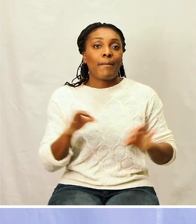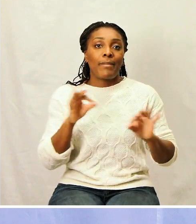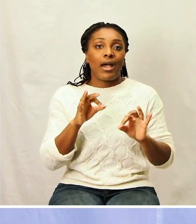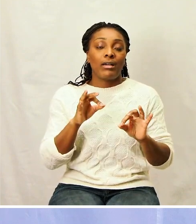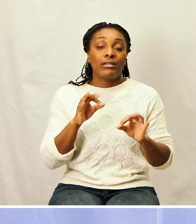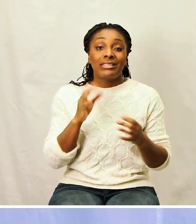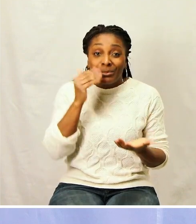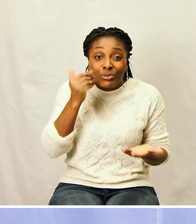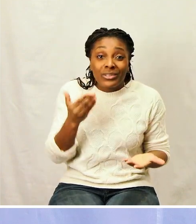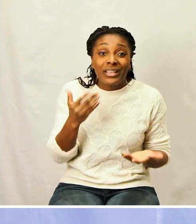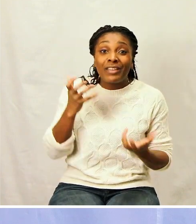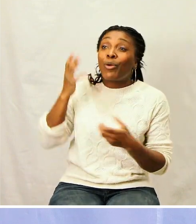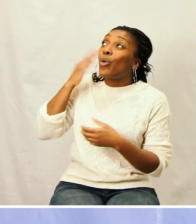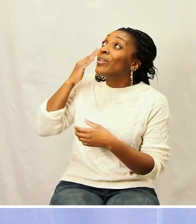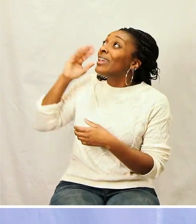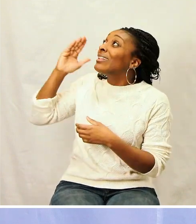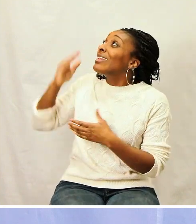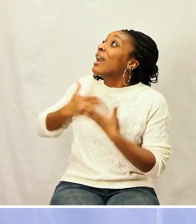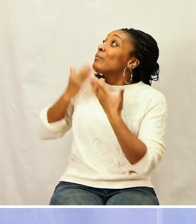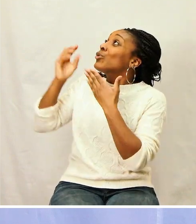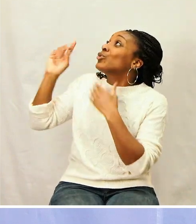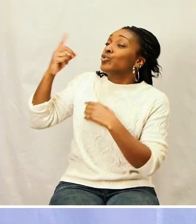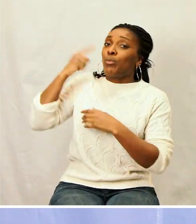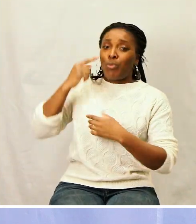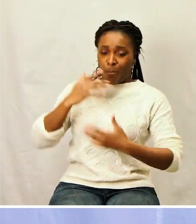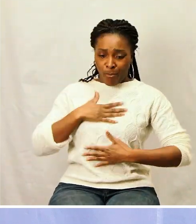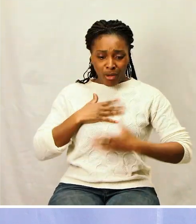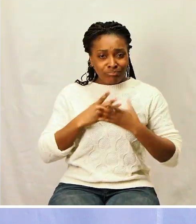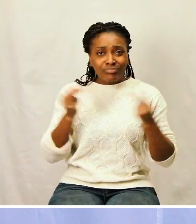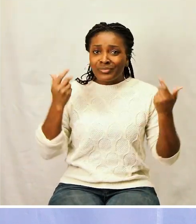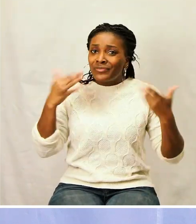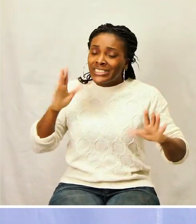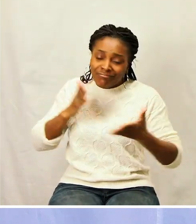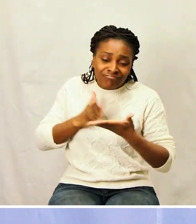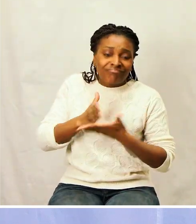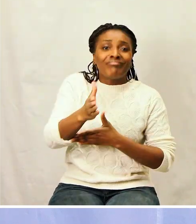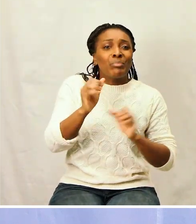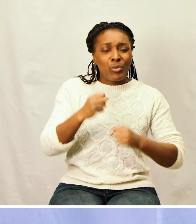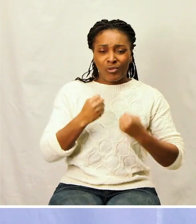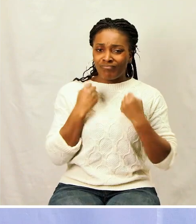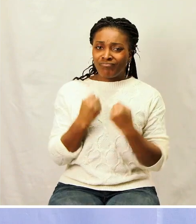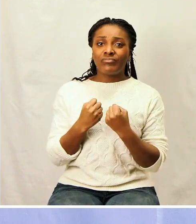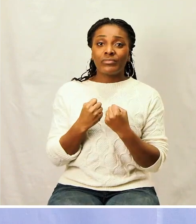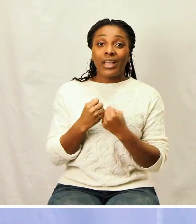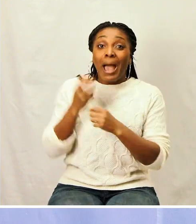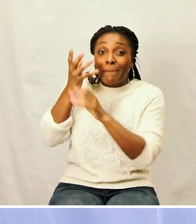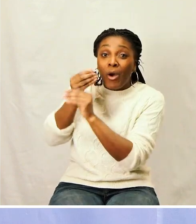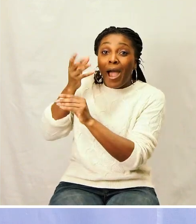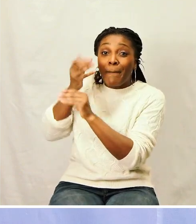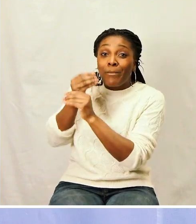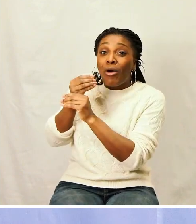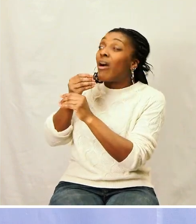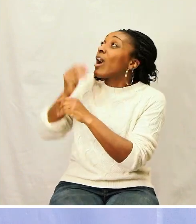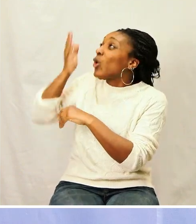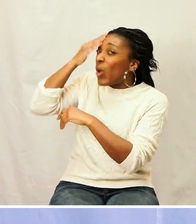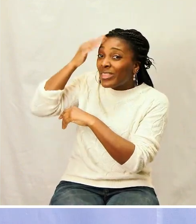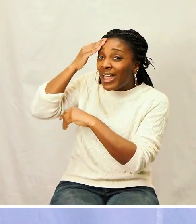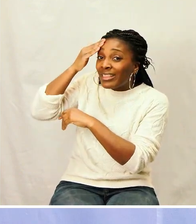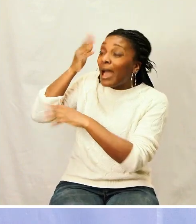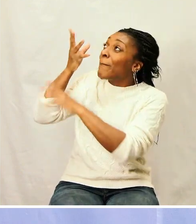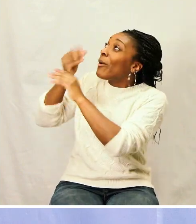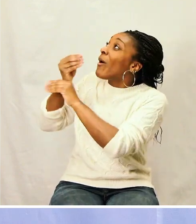Dieu qui il est vraiment afin de prendre de l'assurance dans notre marche plus on apprend à connaître Dieu plus on peut grandir et